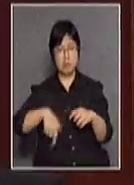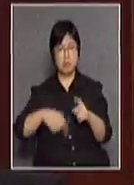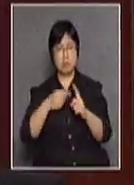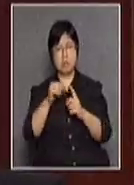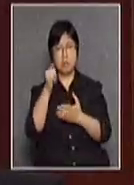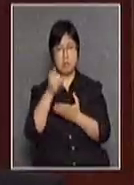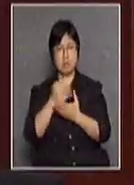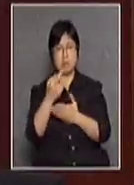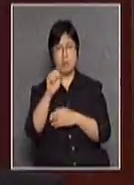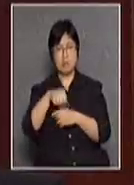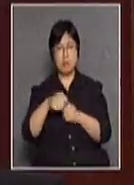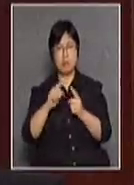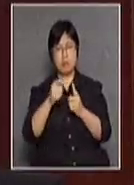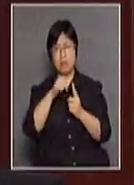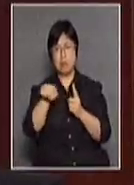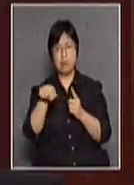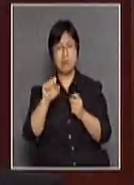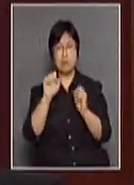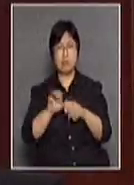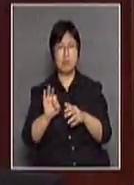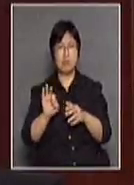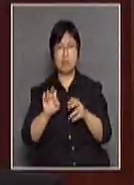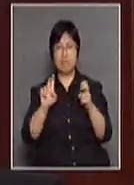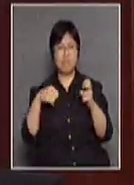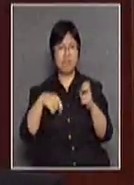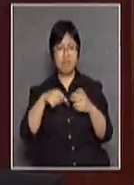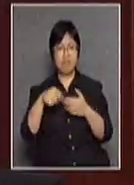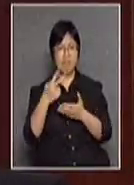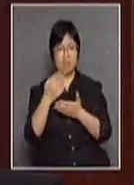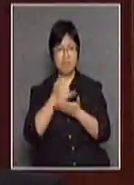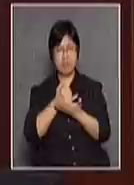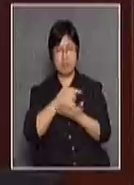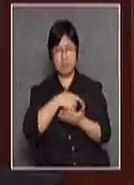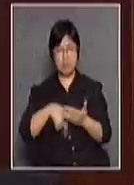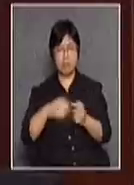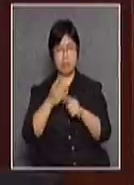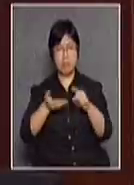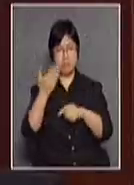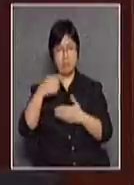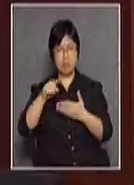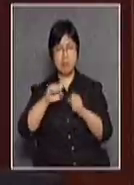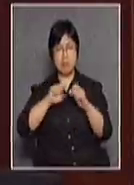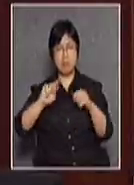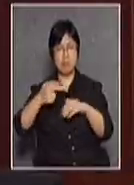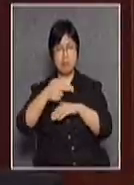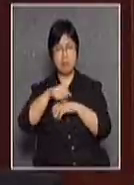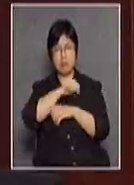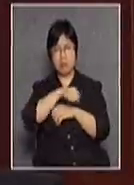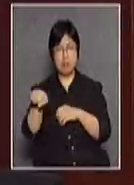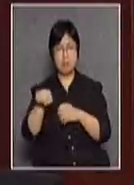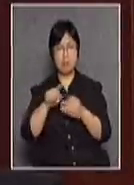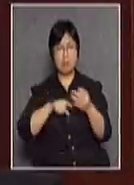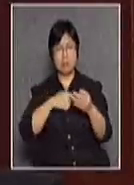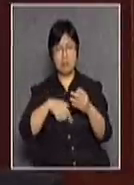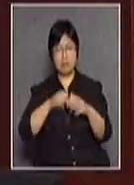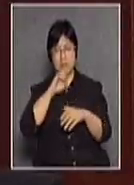出席，3位贊成，11位反對，沒有人棄權。議題未獲得兩部分在席委員分別以過半數贊成，我宣布修正案被否決。陳志全議員，